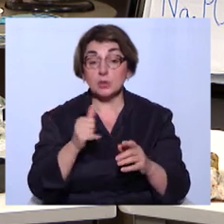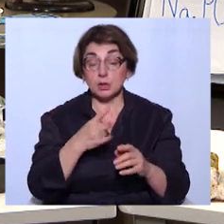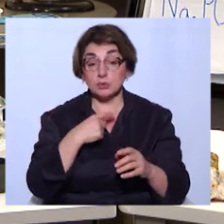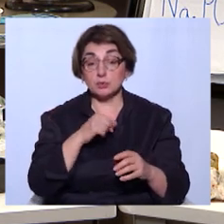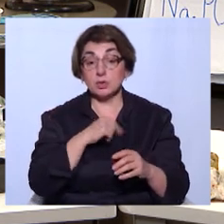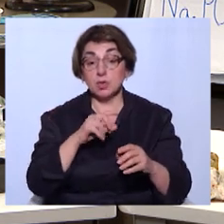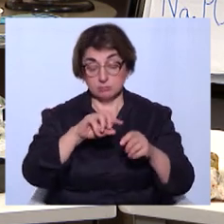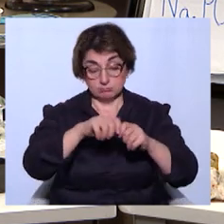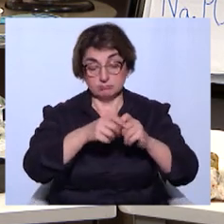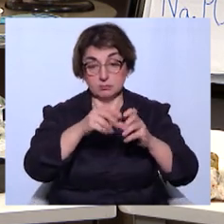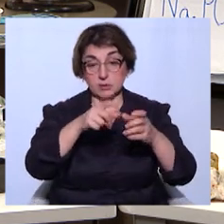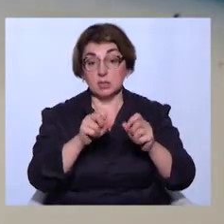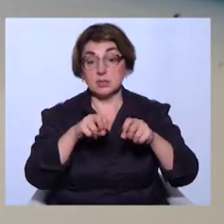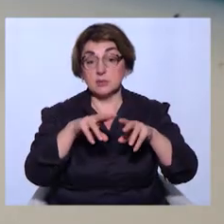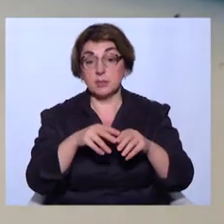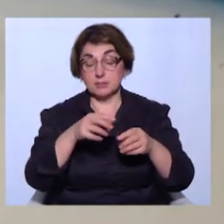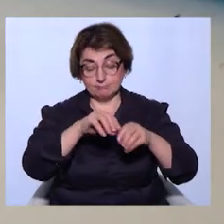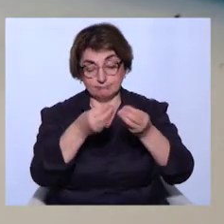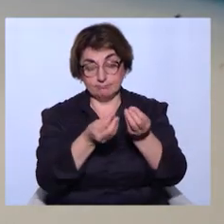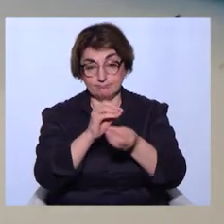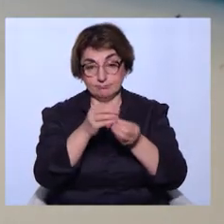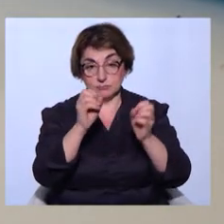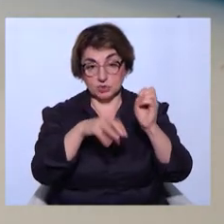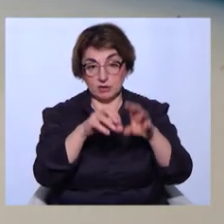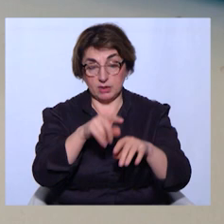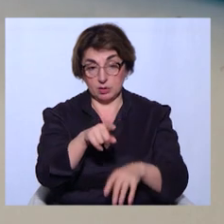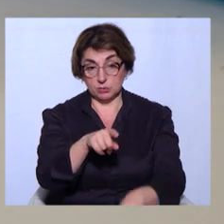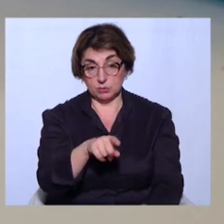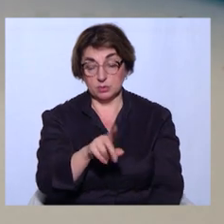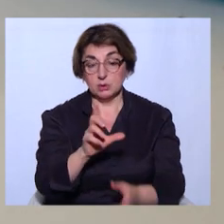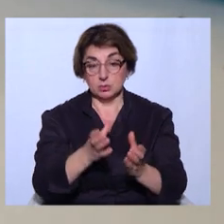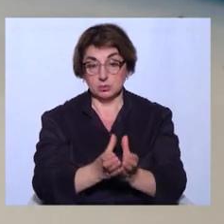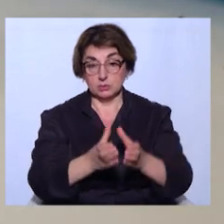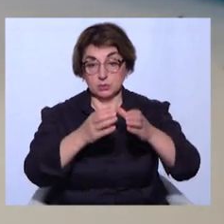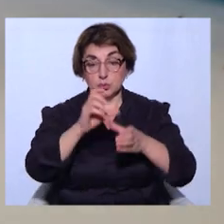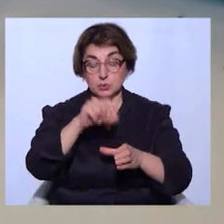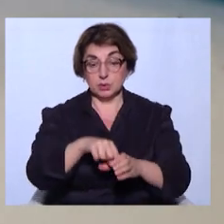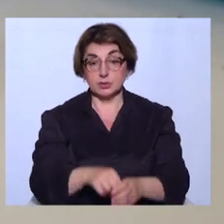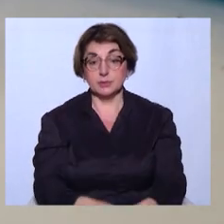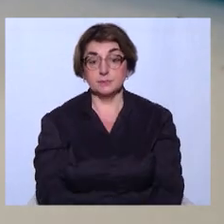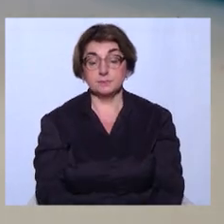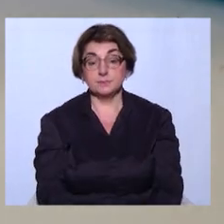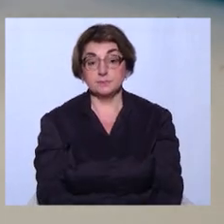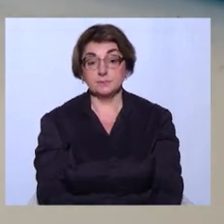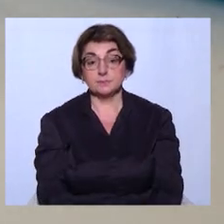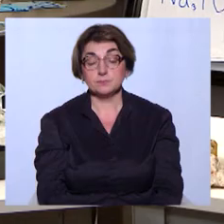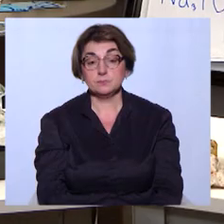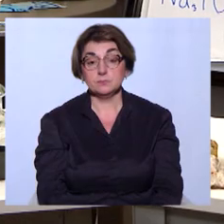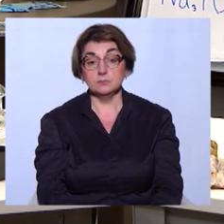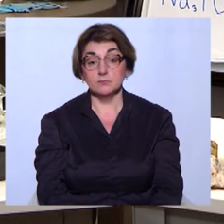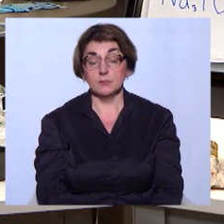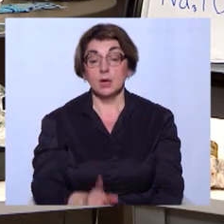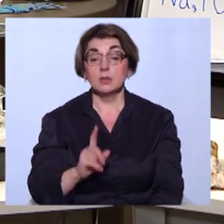მოვათავსოთ დანაწევრებული სახით ჭურჭელში და